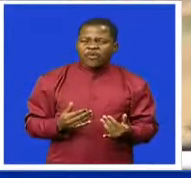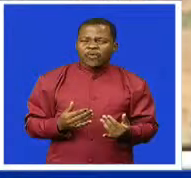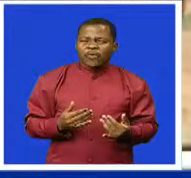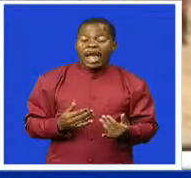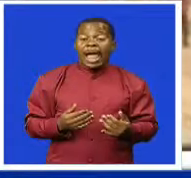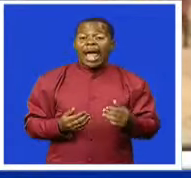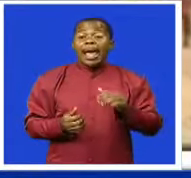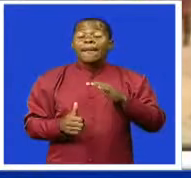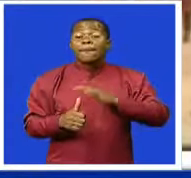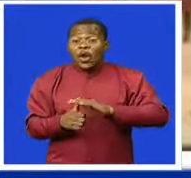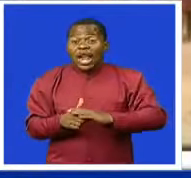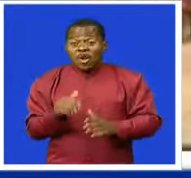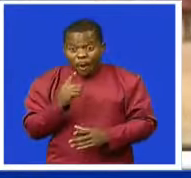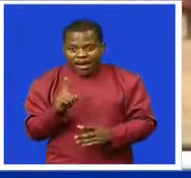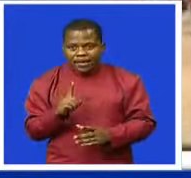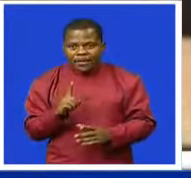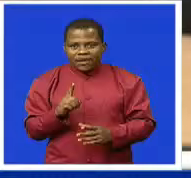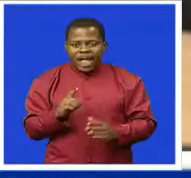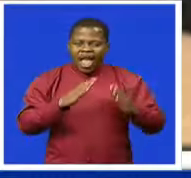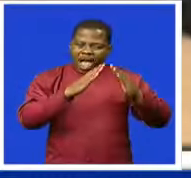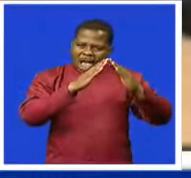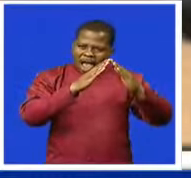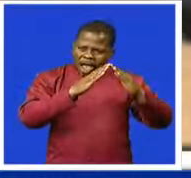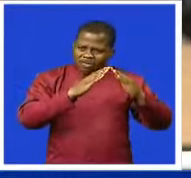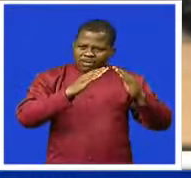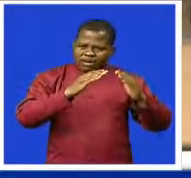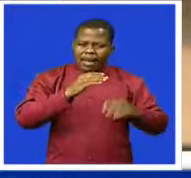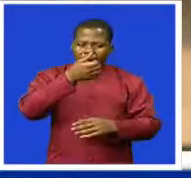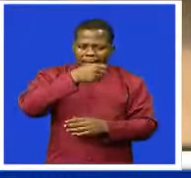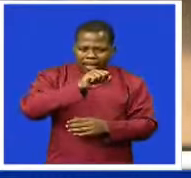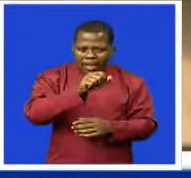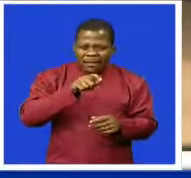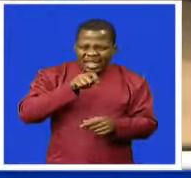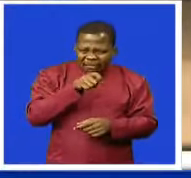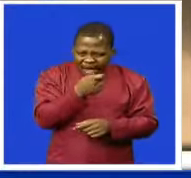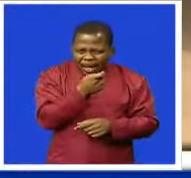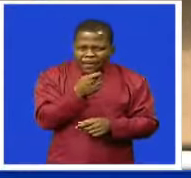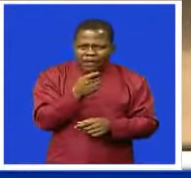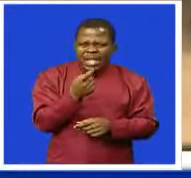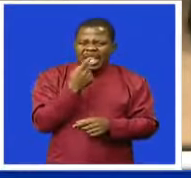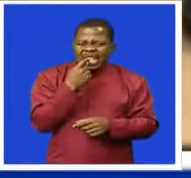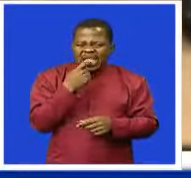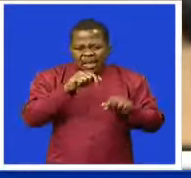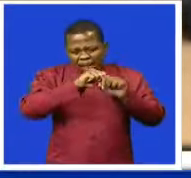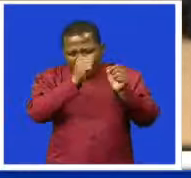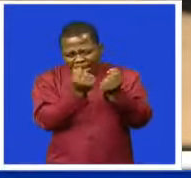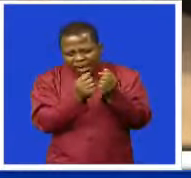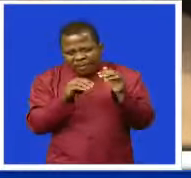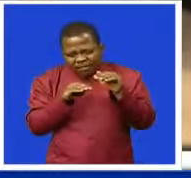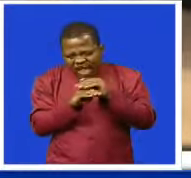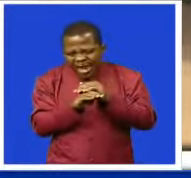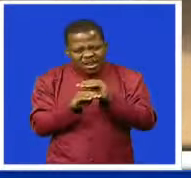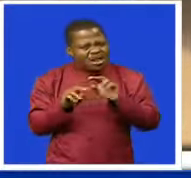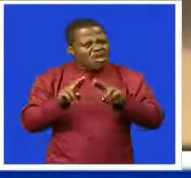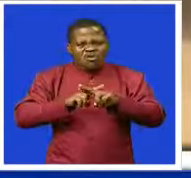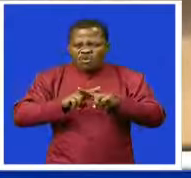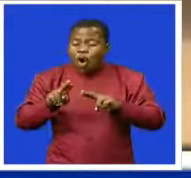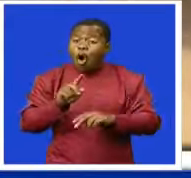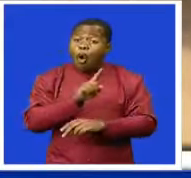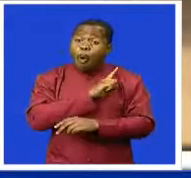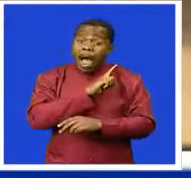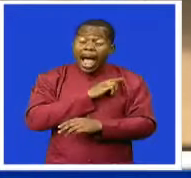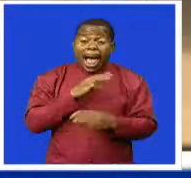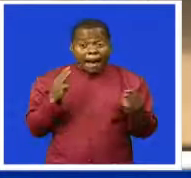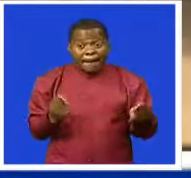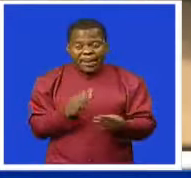kwematshe nemamet njengoba etigebengu setiyawadi lamachinga lawa. Tindzabeni Eswatini TV